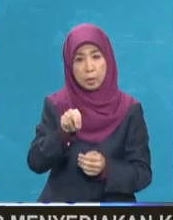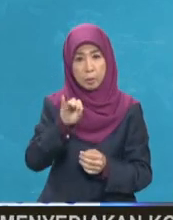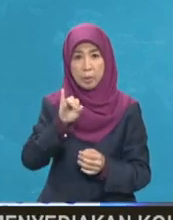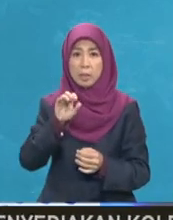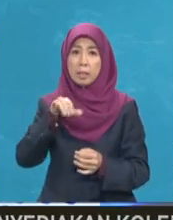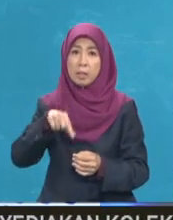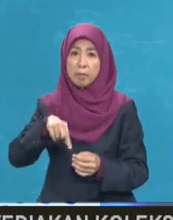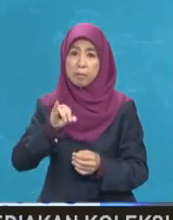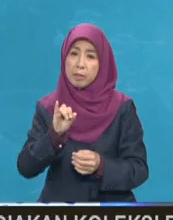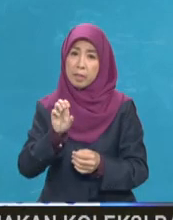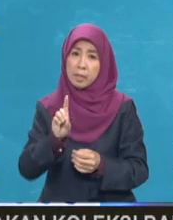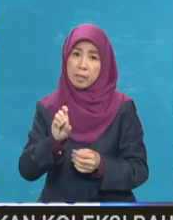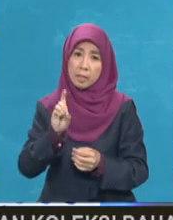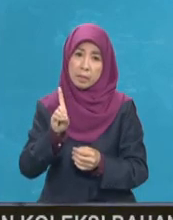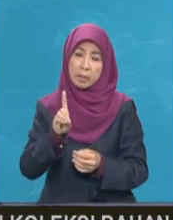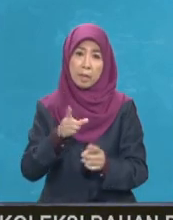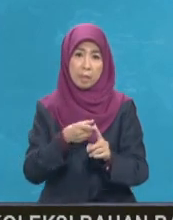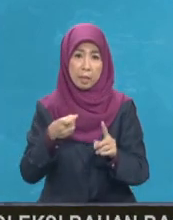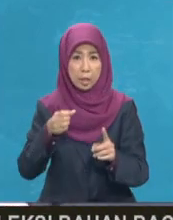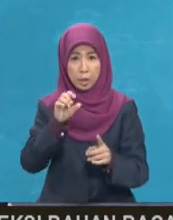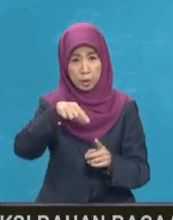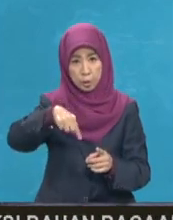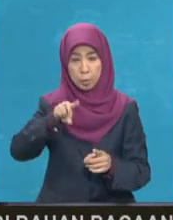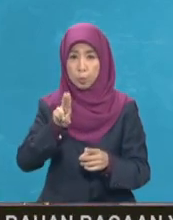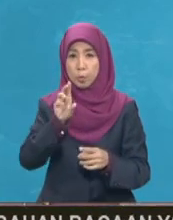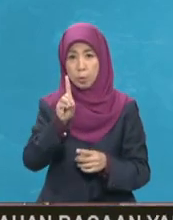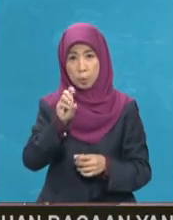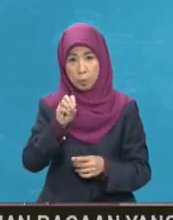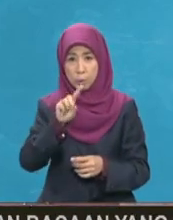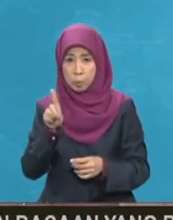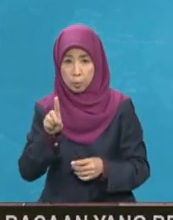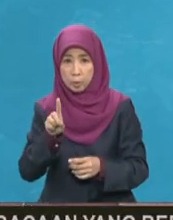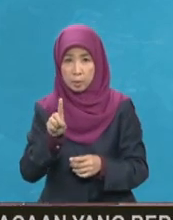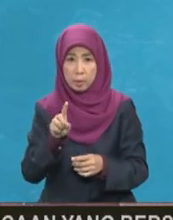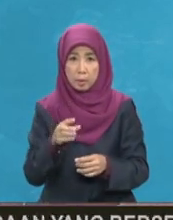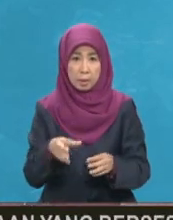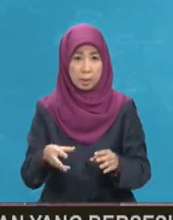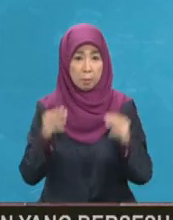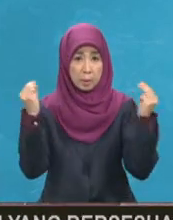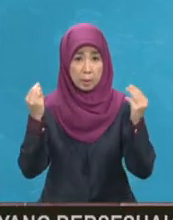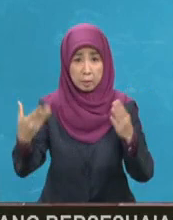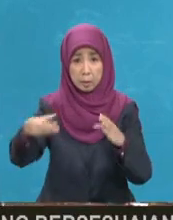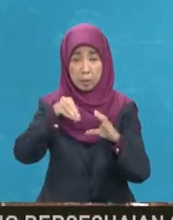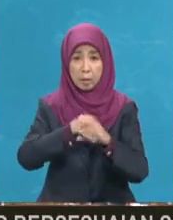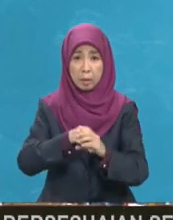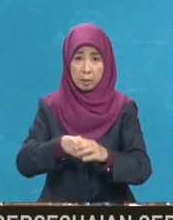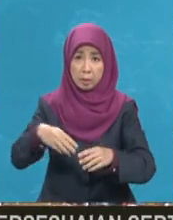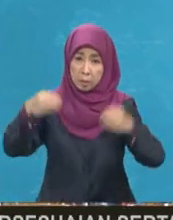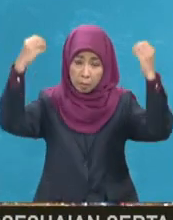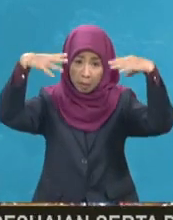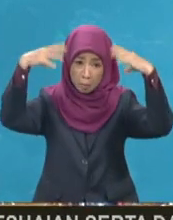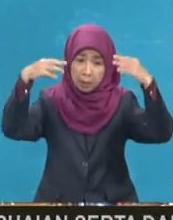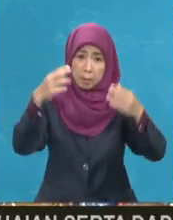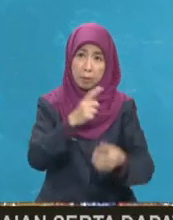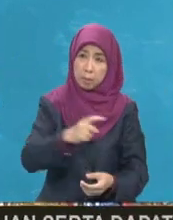Kudus event management services di antara pengisian majelis tadzkir aberta jongor Ahmad Ramadan